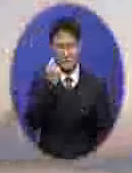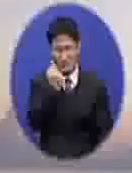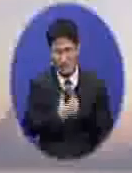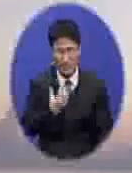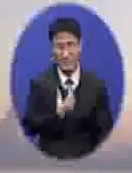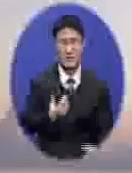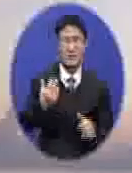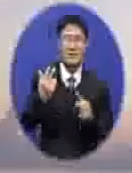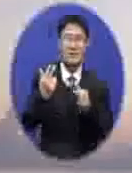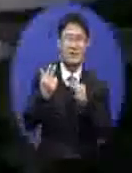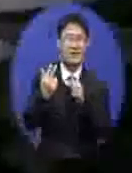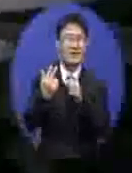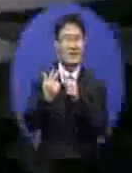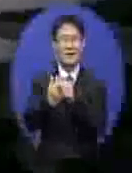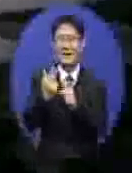슬픔과